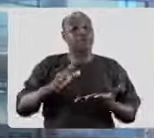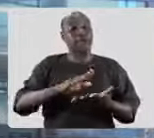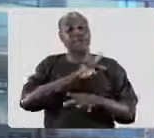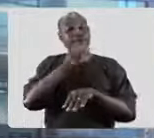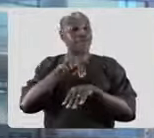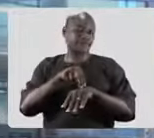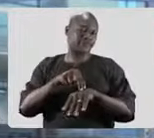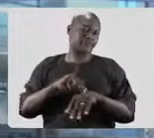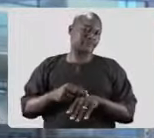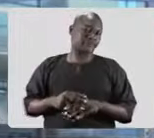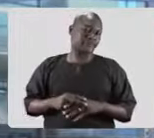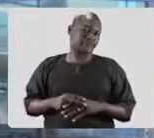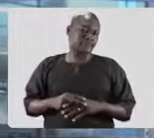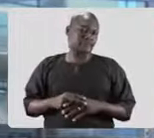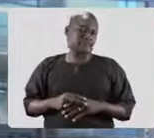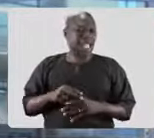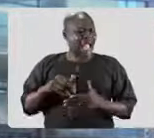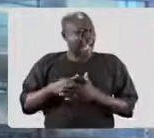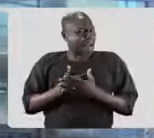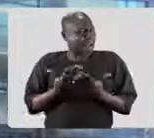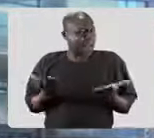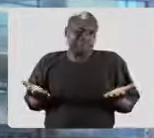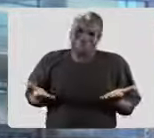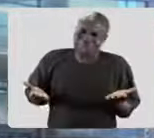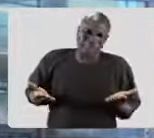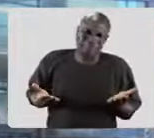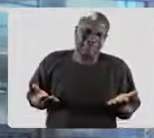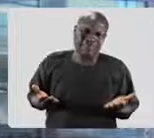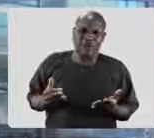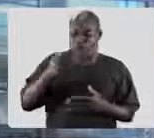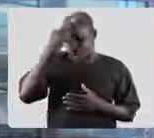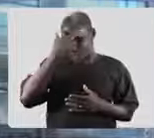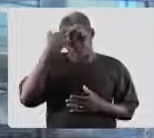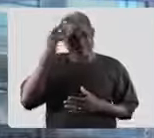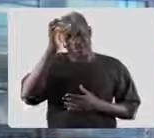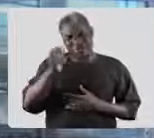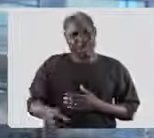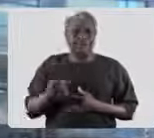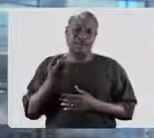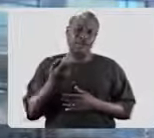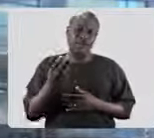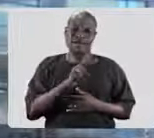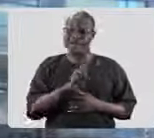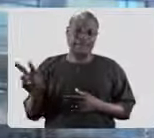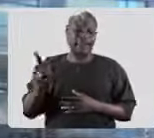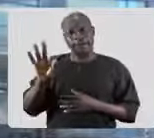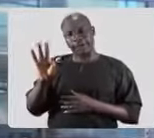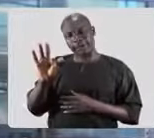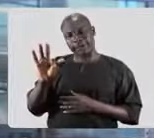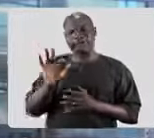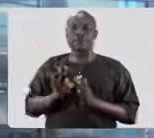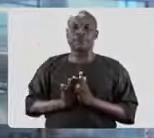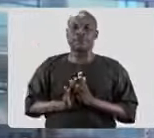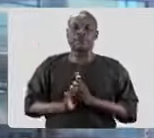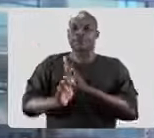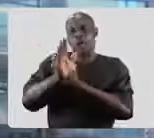no eron so anu ye ne sai na no ye e wo Romans chapter 12 verse 19